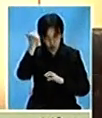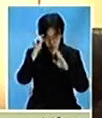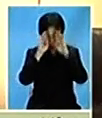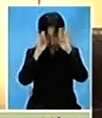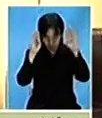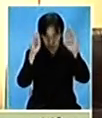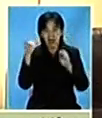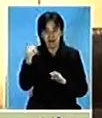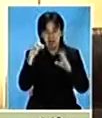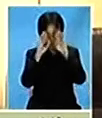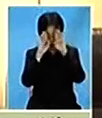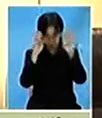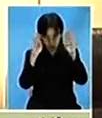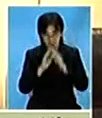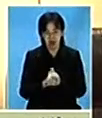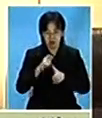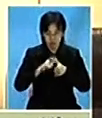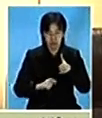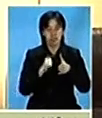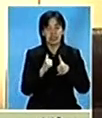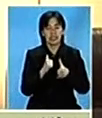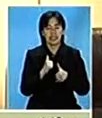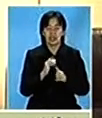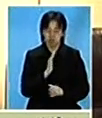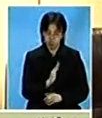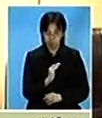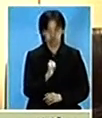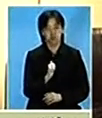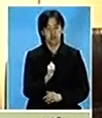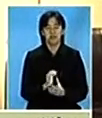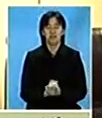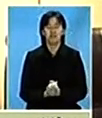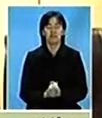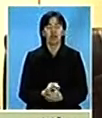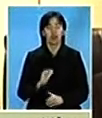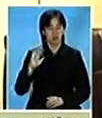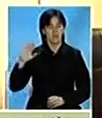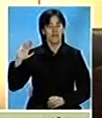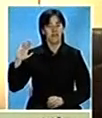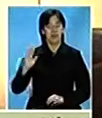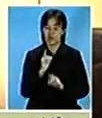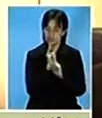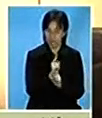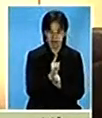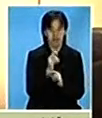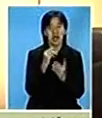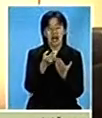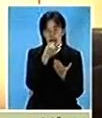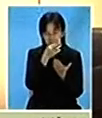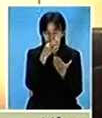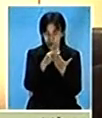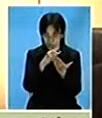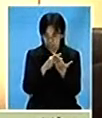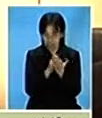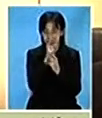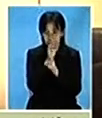ษะประสบการณ์มีคุณธรรมจริยธรรมแห่งวิชาชีพมีการปฏิญาณตนที่จะยึดมั่นของสาขาวิชาชี